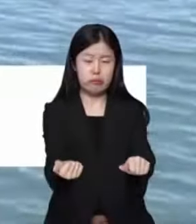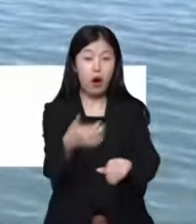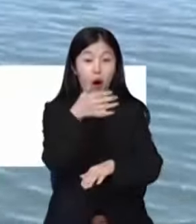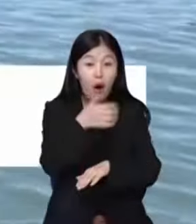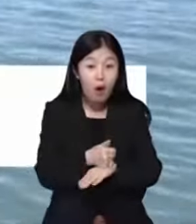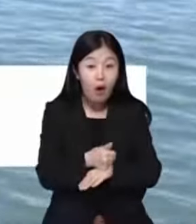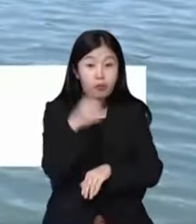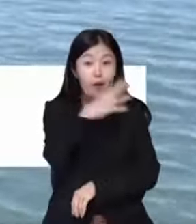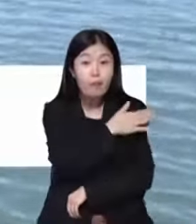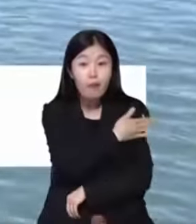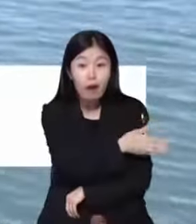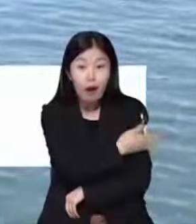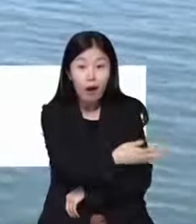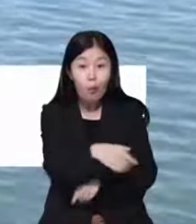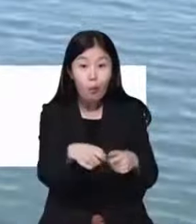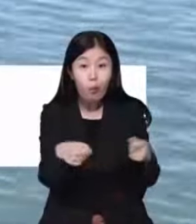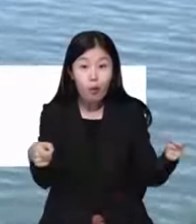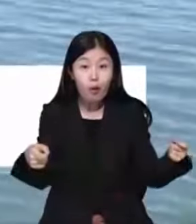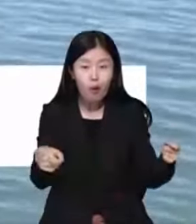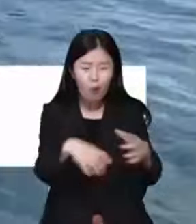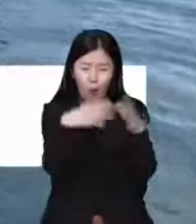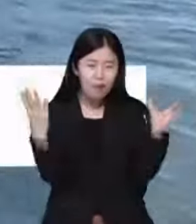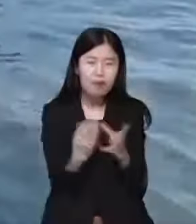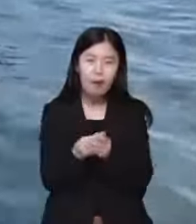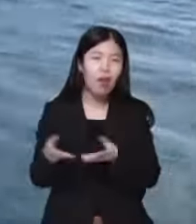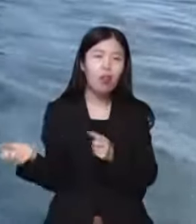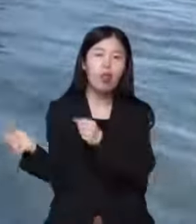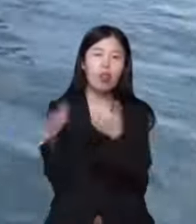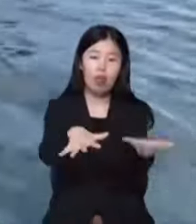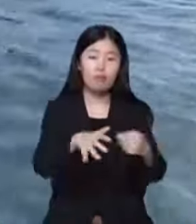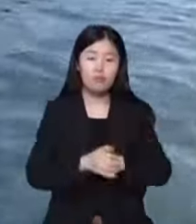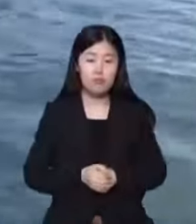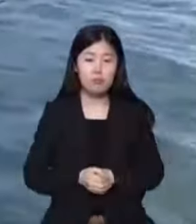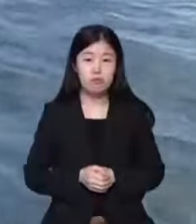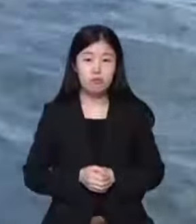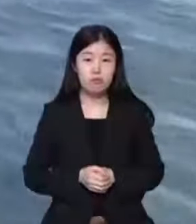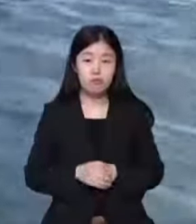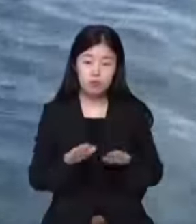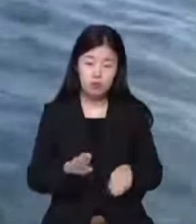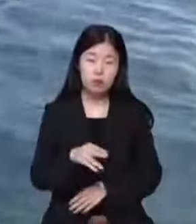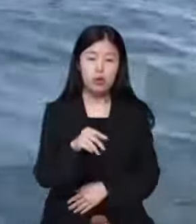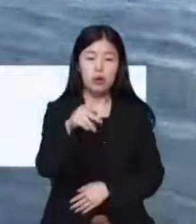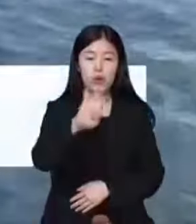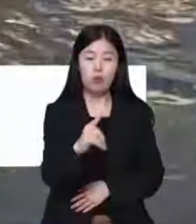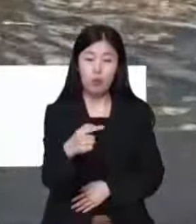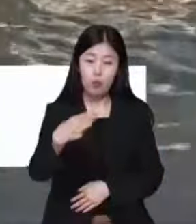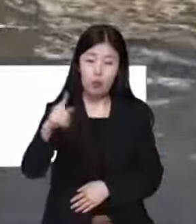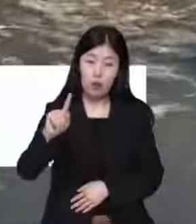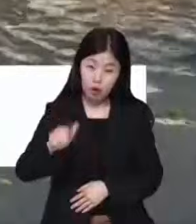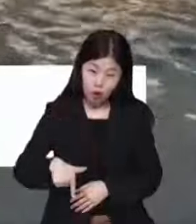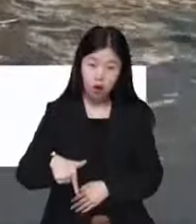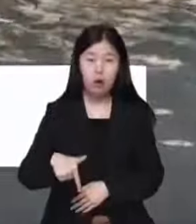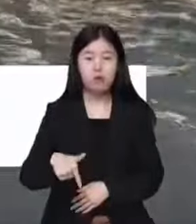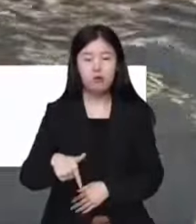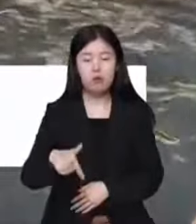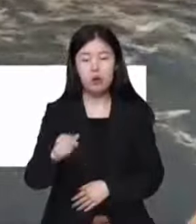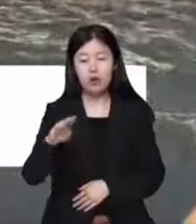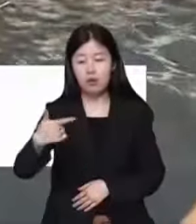그러다가 이제 오래 놔두면 그냥 다 죽어버리고. 특히 조피볼락과 전복 등 고수온에 취약한